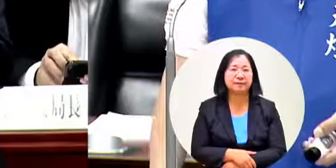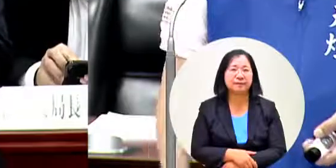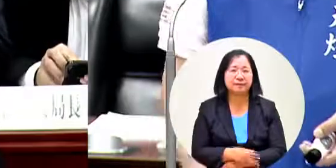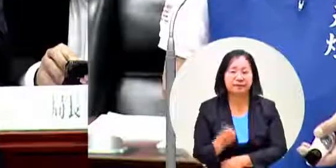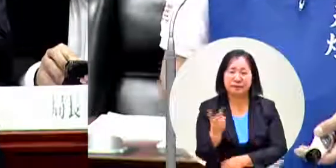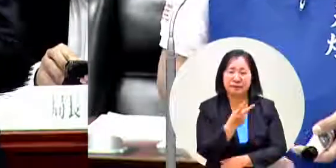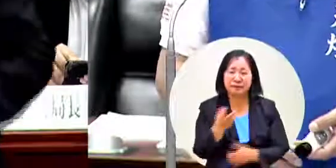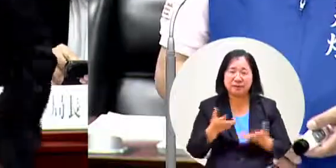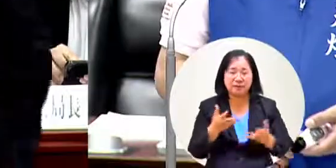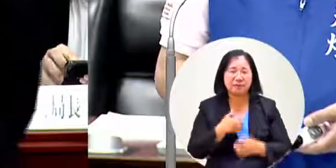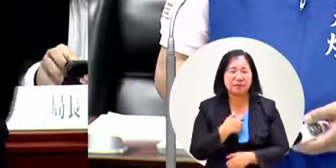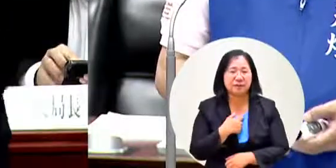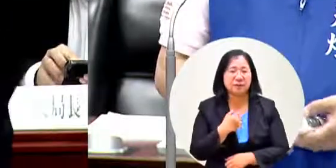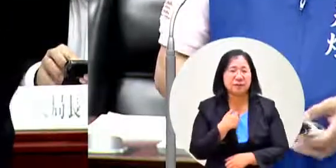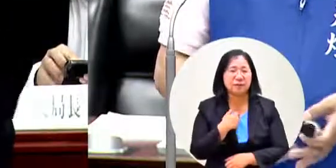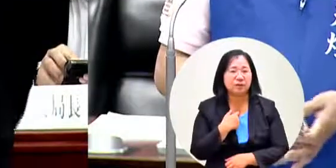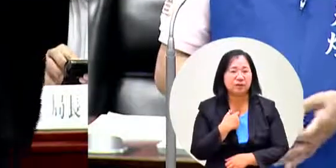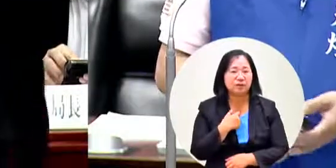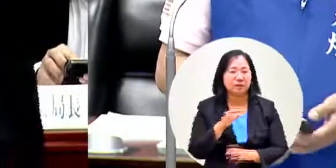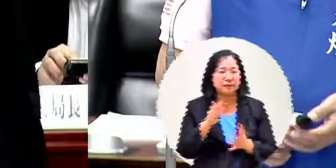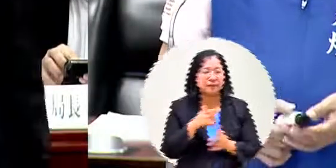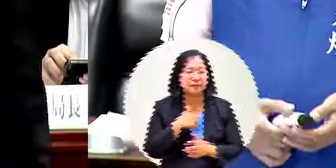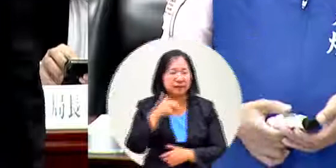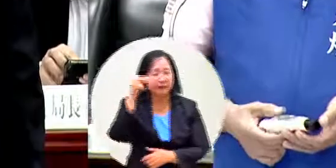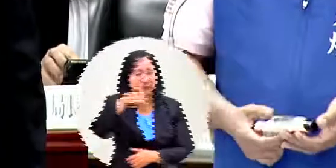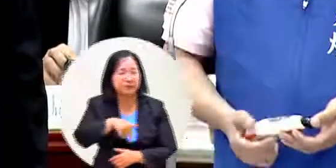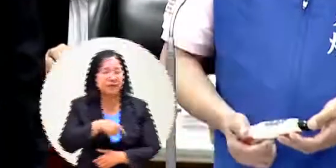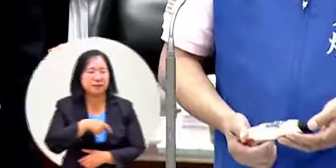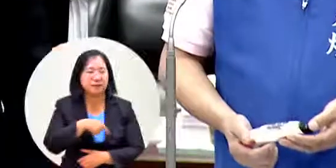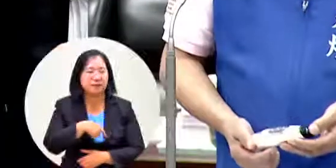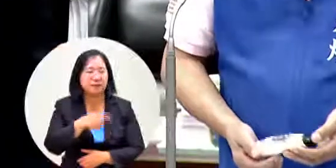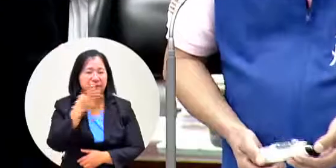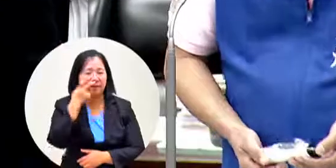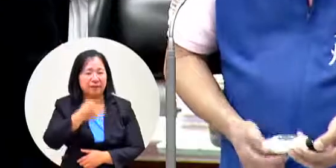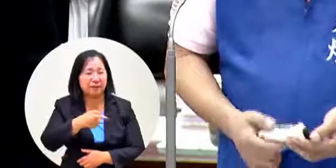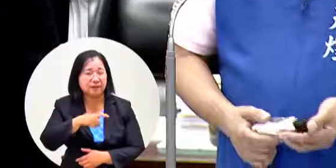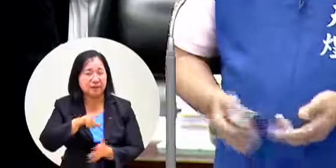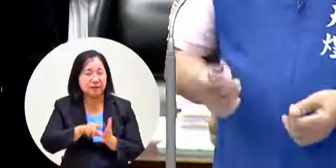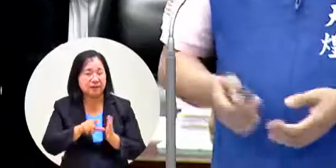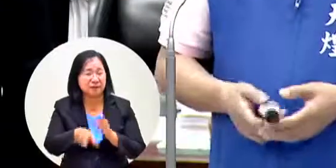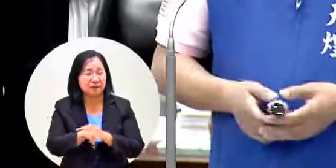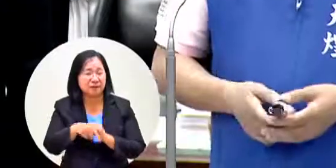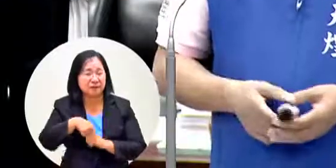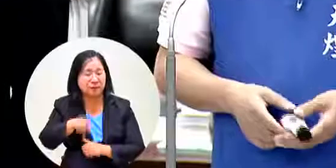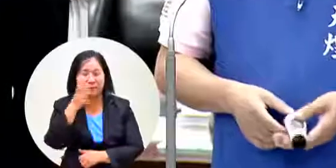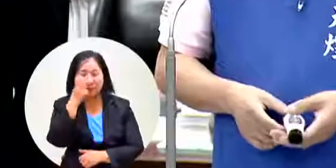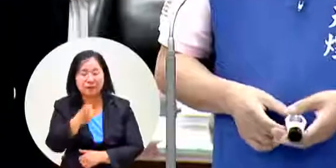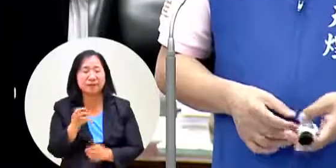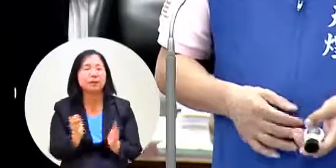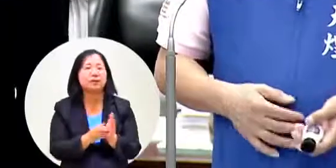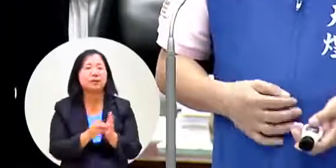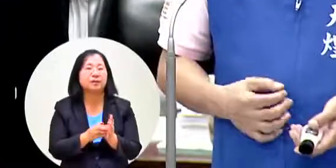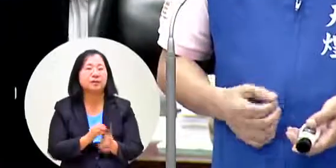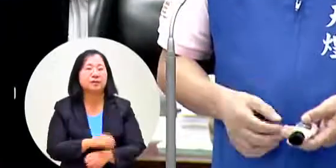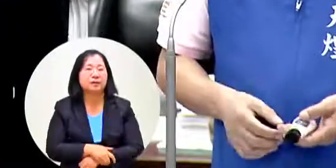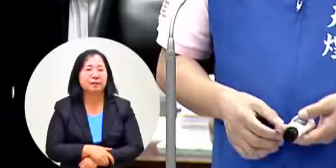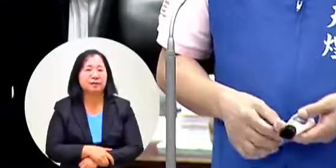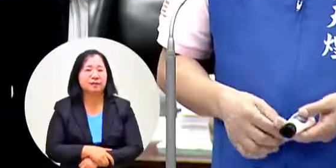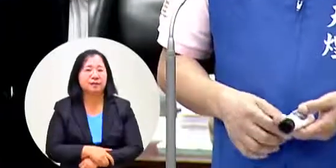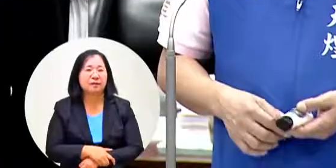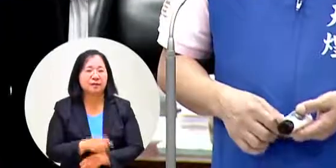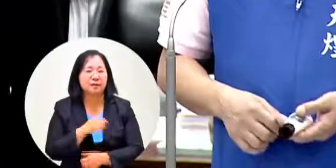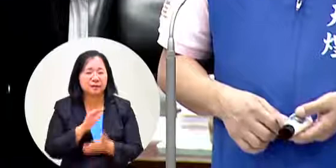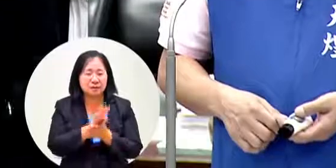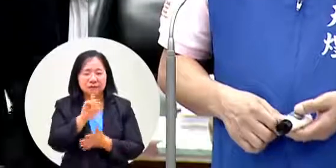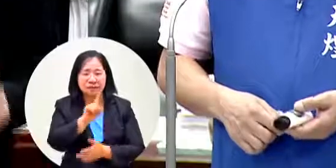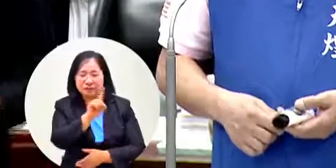不是咱副市长做简单的这个说明吼？这第一活动中心。可不可以拿一块